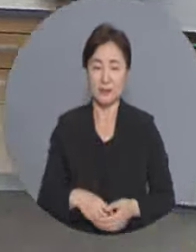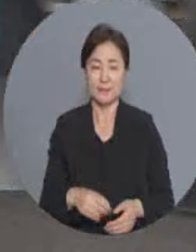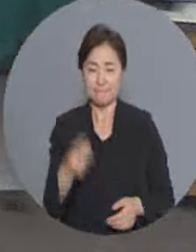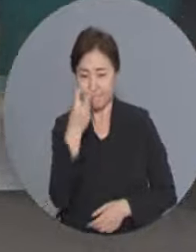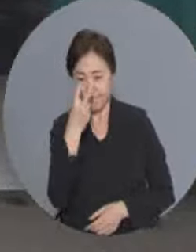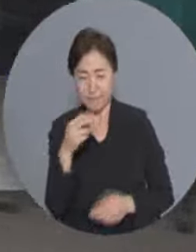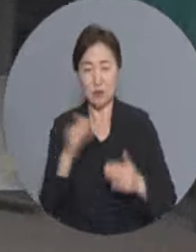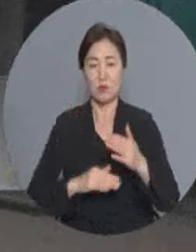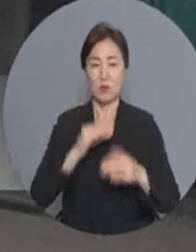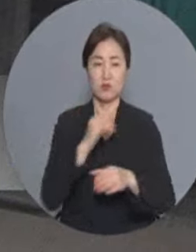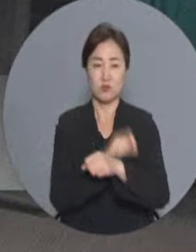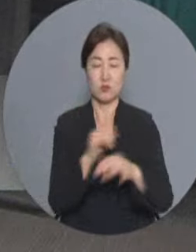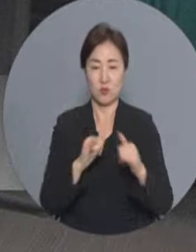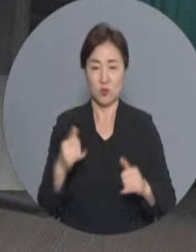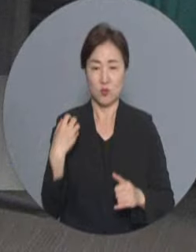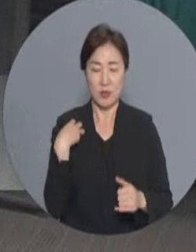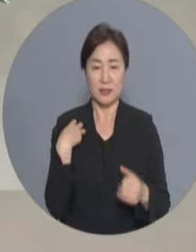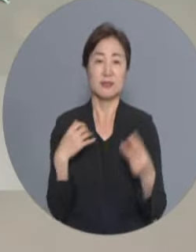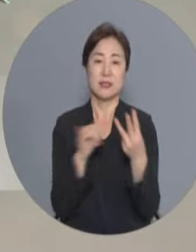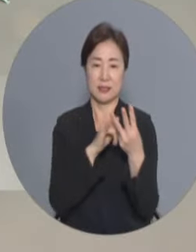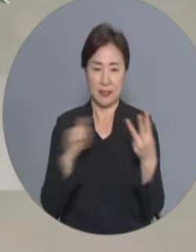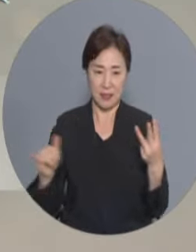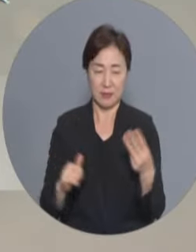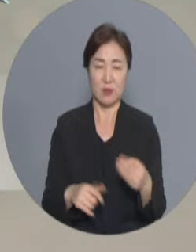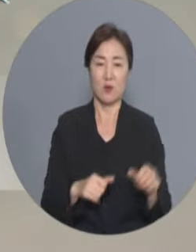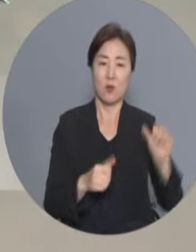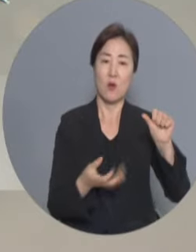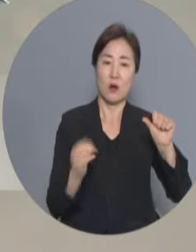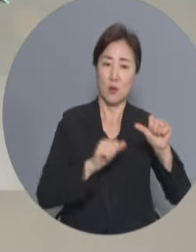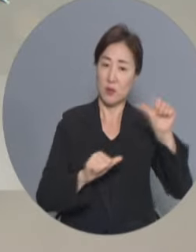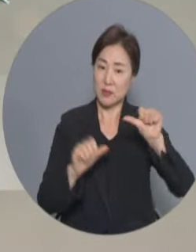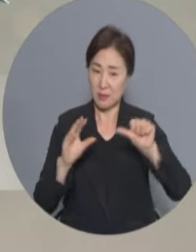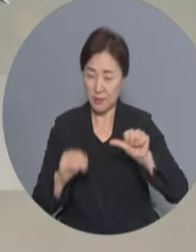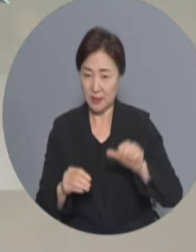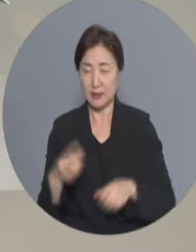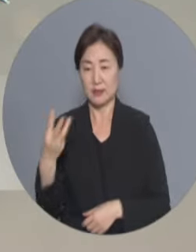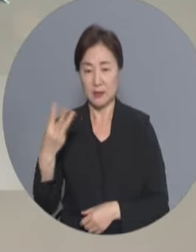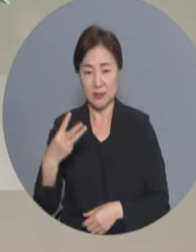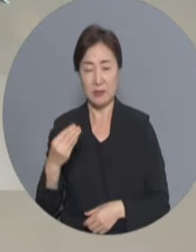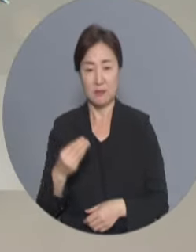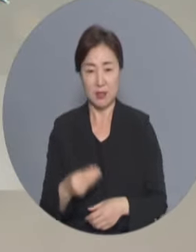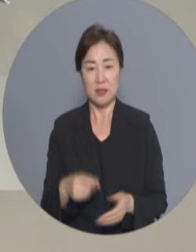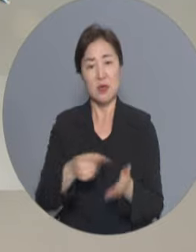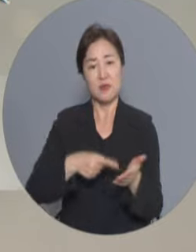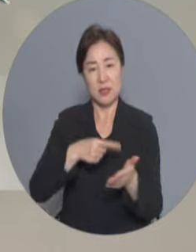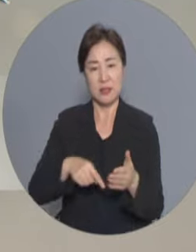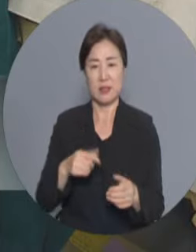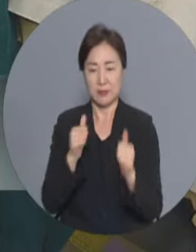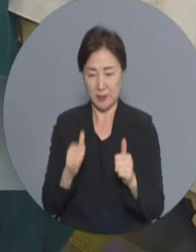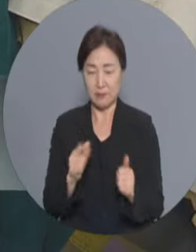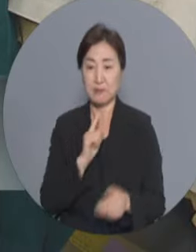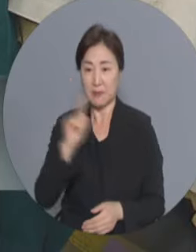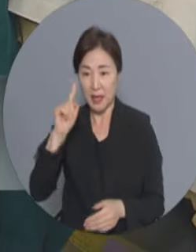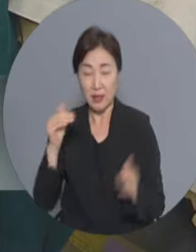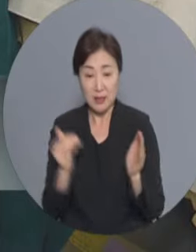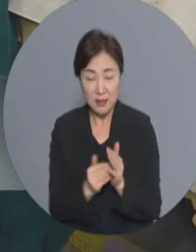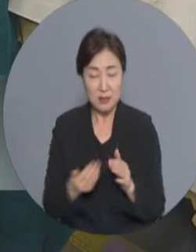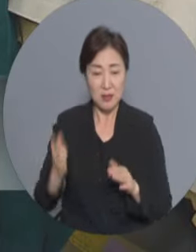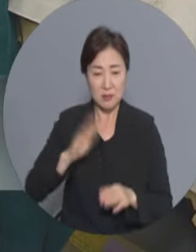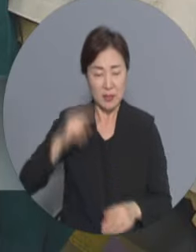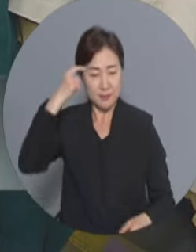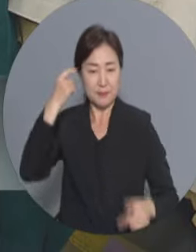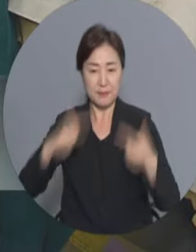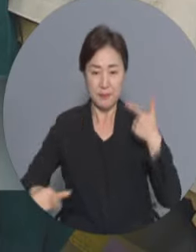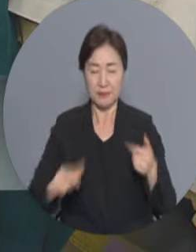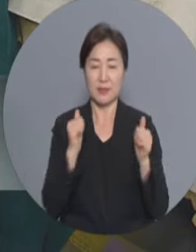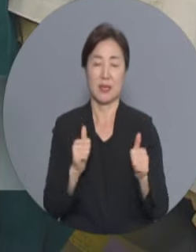감독 공무원 등 3명에게 많게는 5억 5천만 원, 적게는 4,300만 원의 변상을 청구했지만 당사자들이 이의를